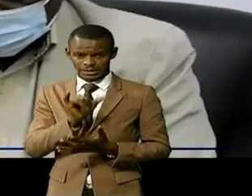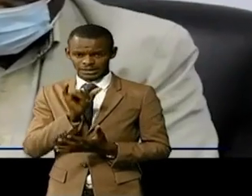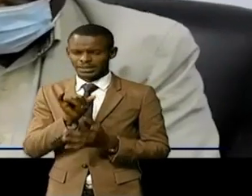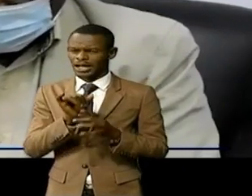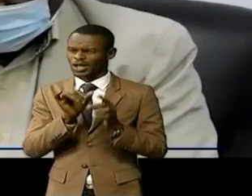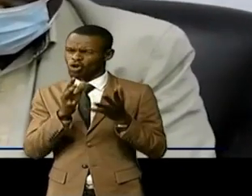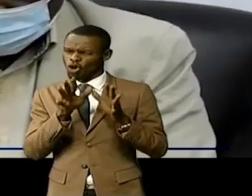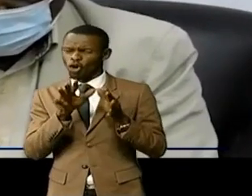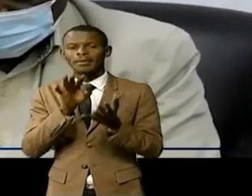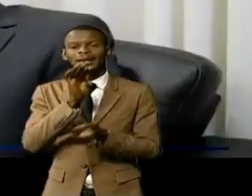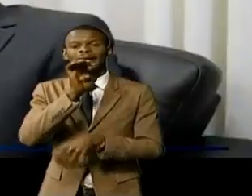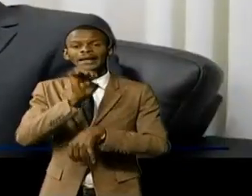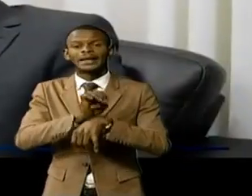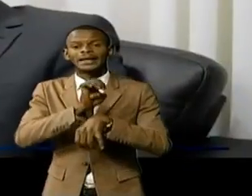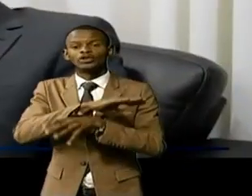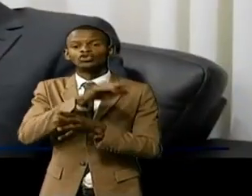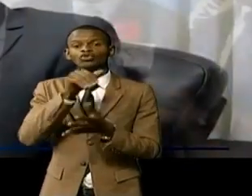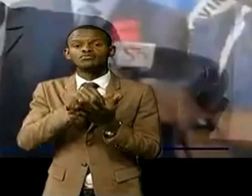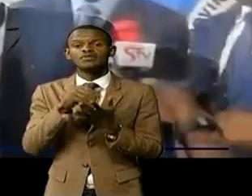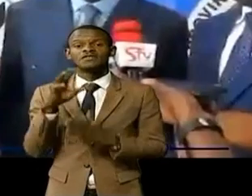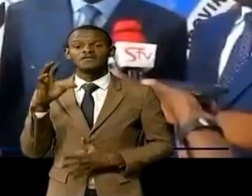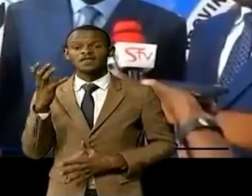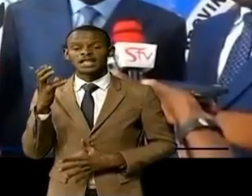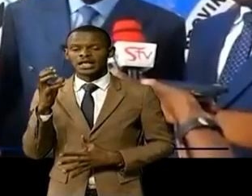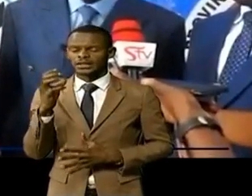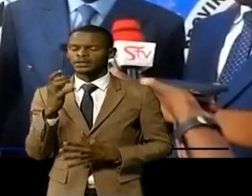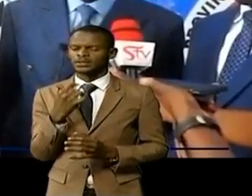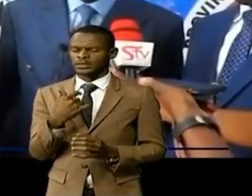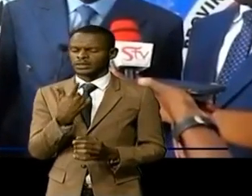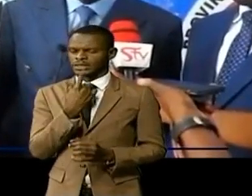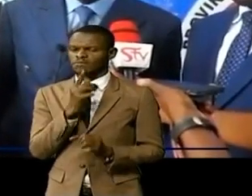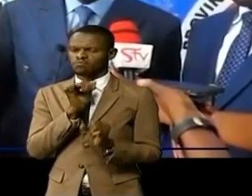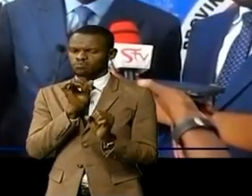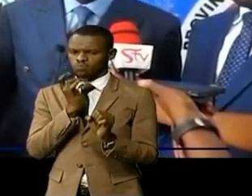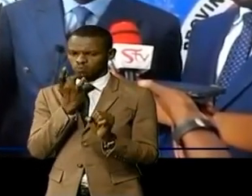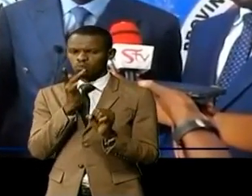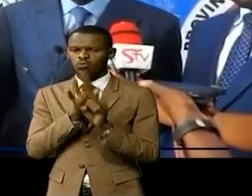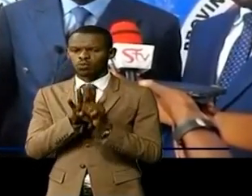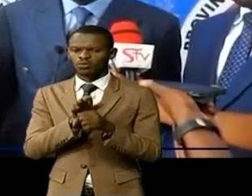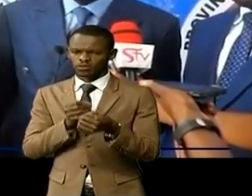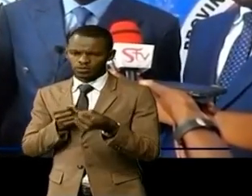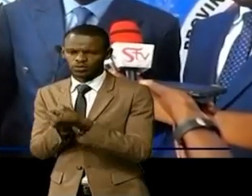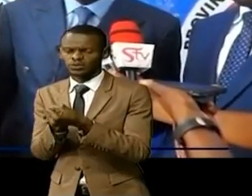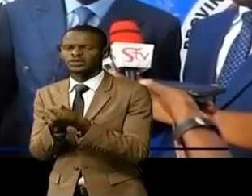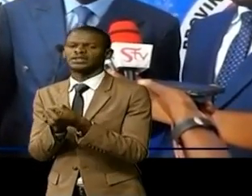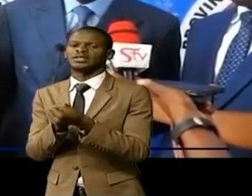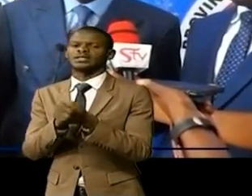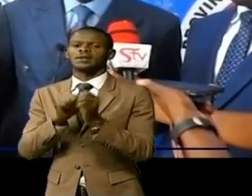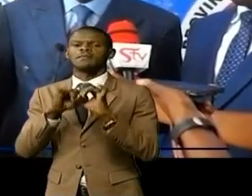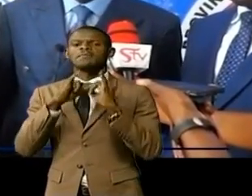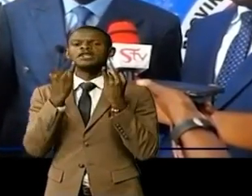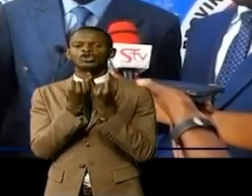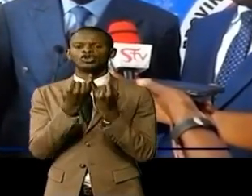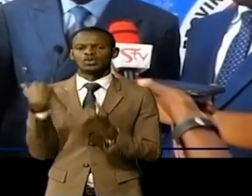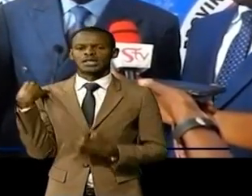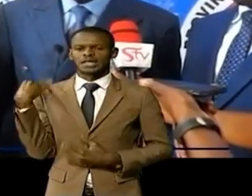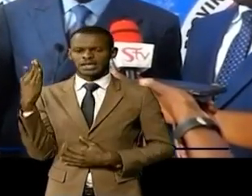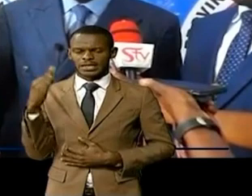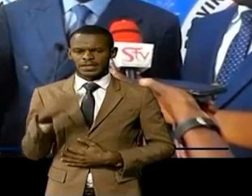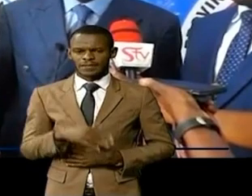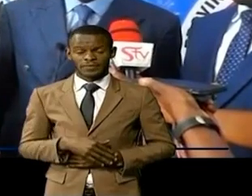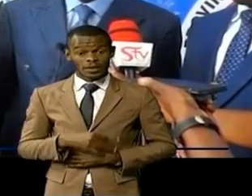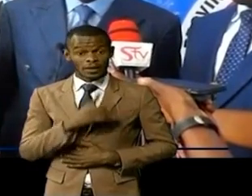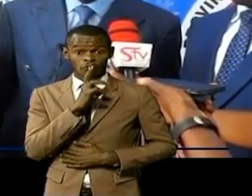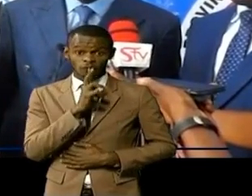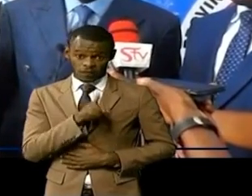mission d'accompagner les institutions de l'État. Évidemment, le travail s'est fait, mais il faudra certainement apporter un peu plus de moyens à